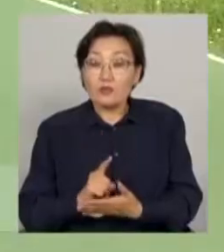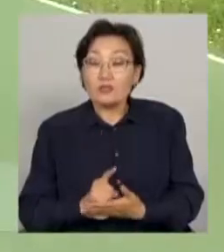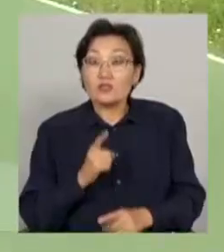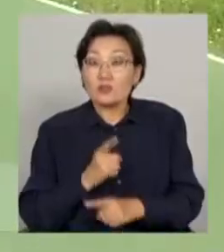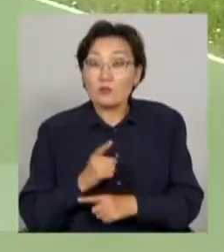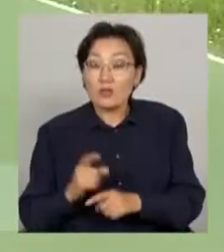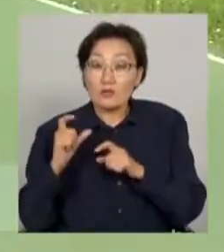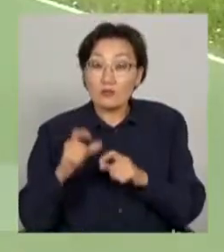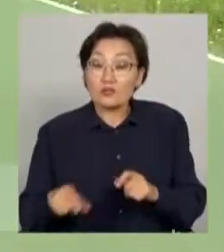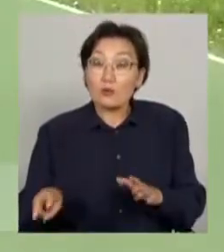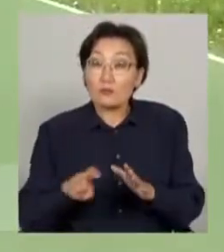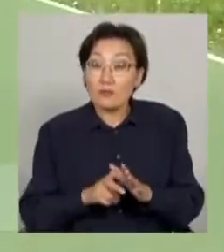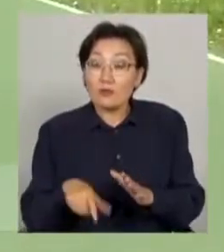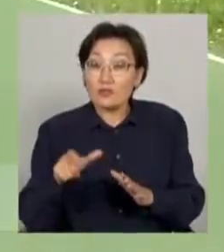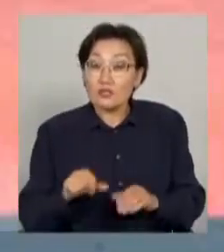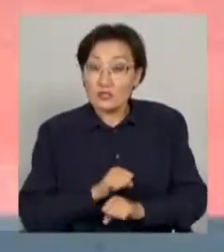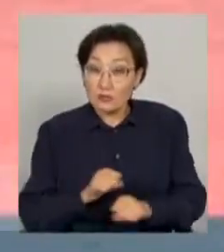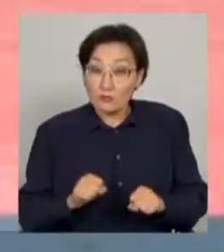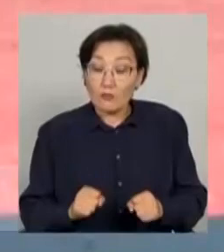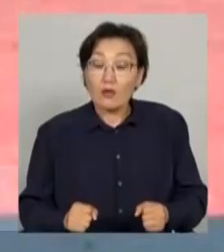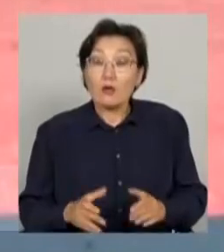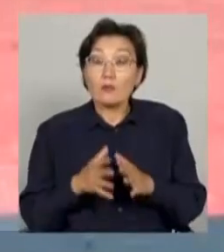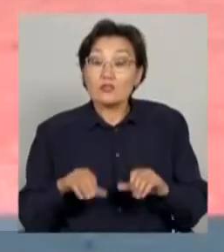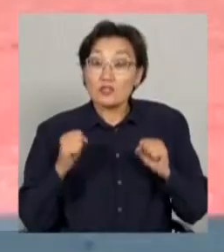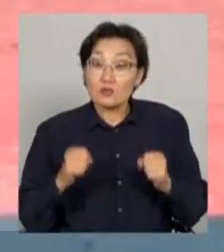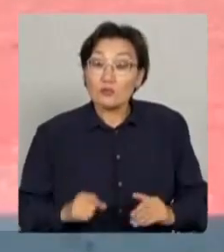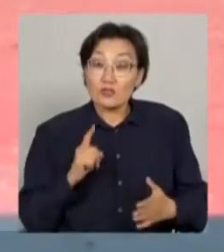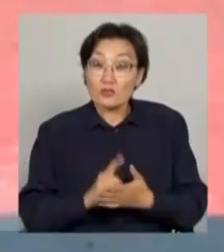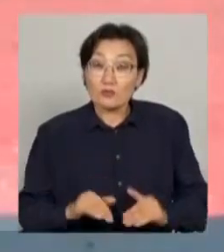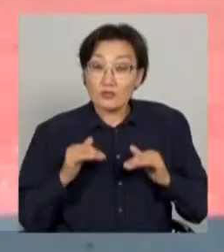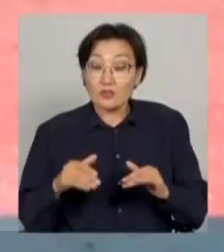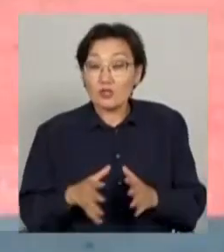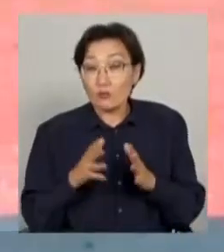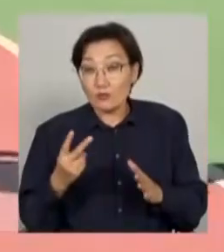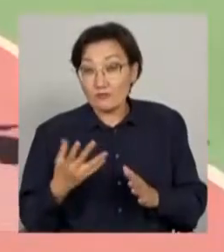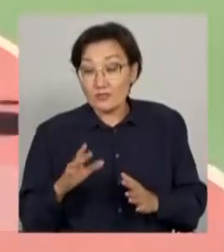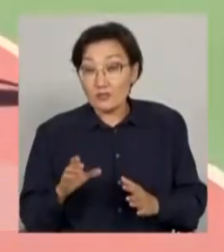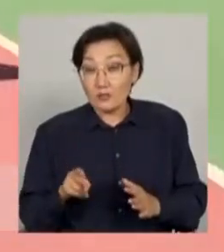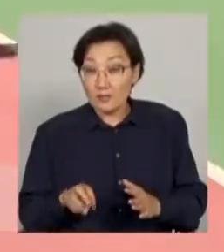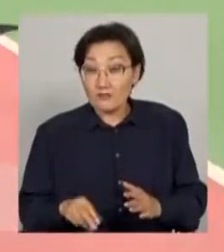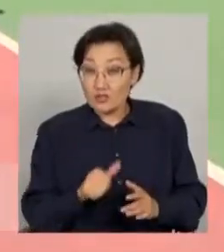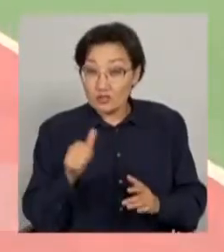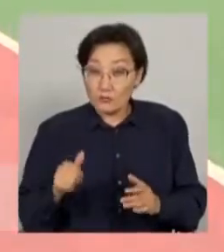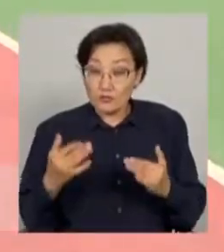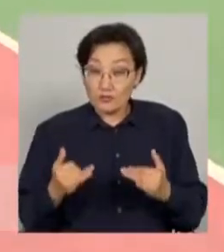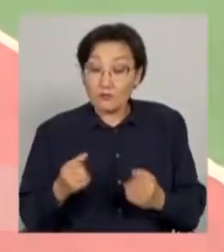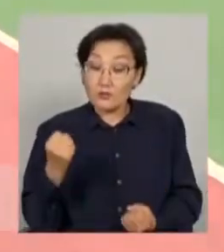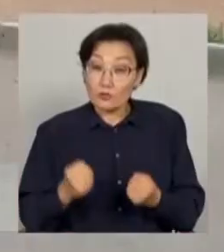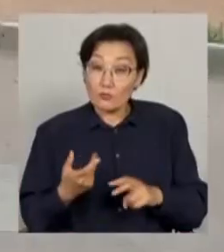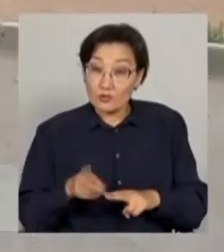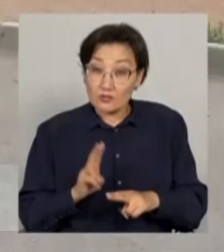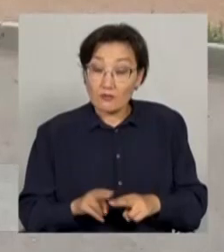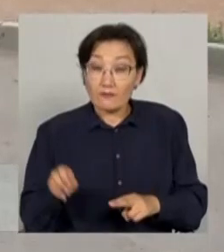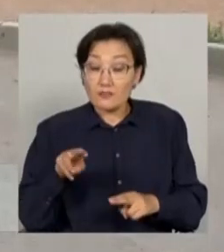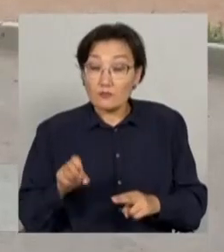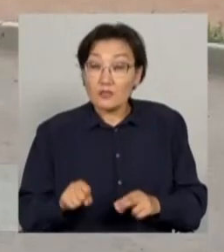перевозить грузы и пассажиров. При этом его максимальная скорость должна достигать не более 25 км в час. Теперь водители этого